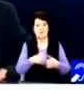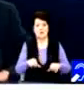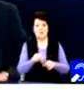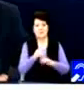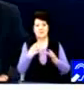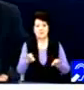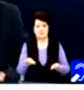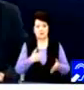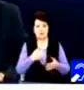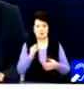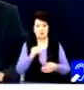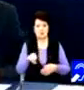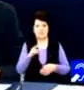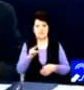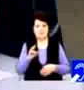libertăți și